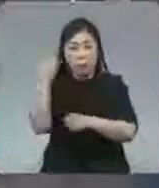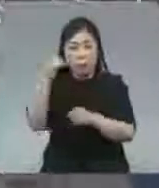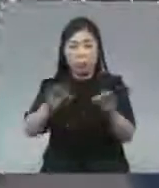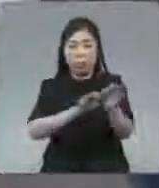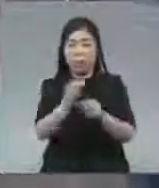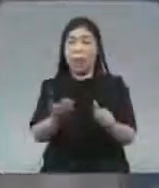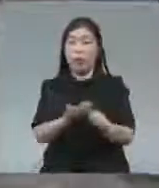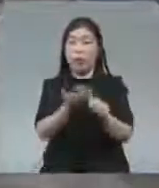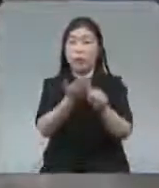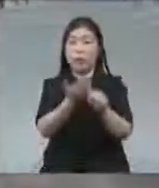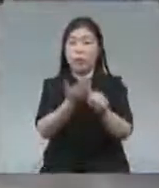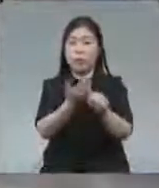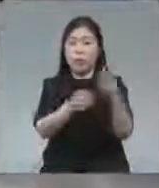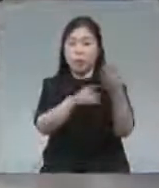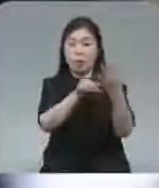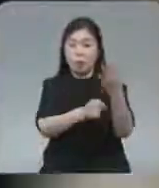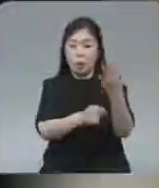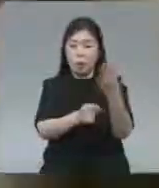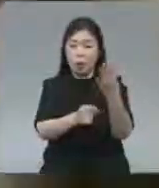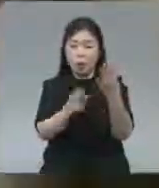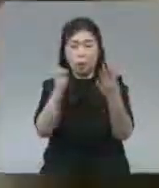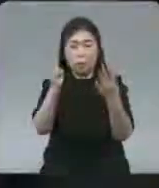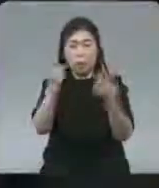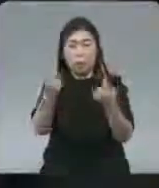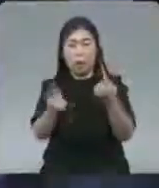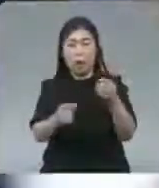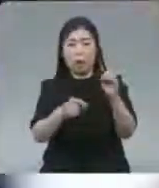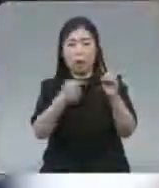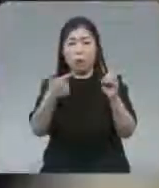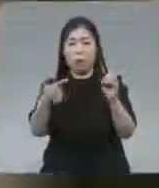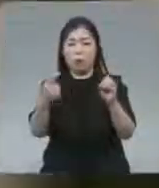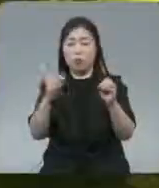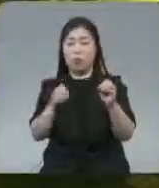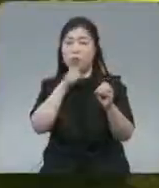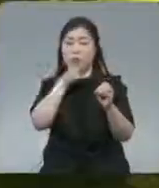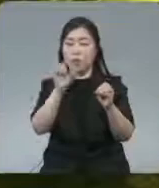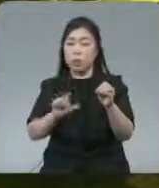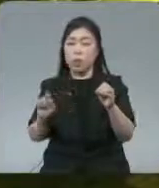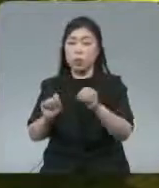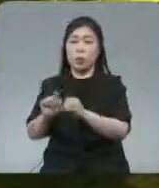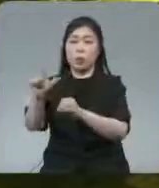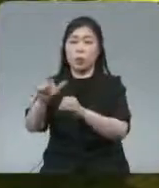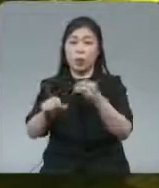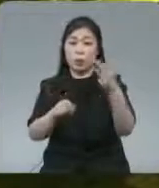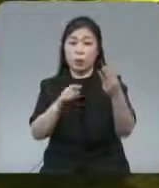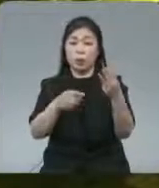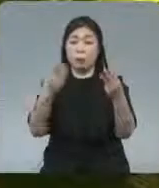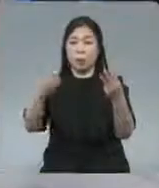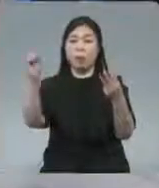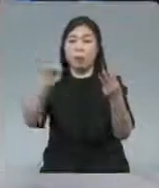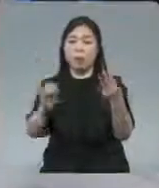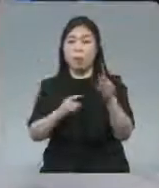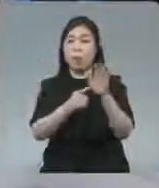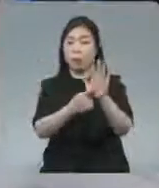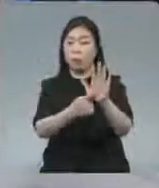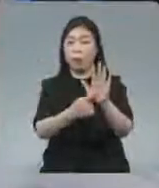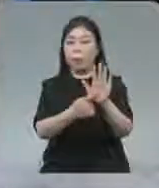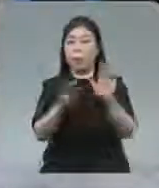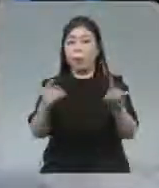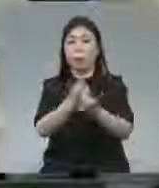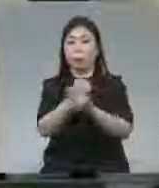韩国明年经济增长率预期较今年4月上调 0.6 个百分点至